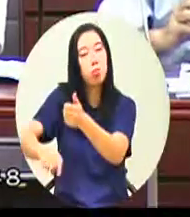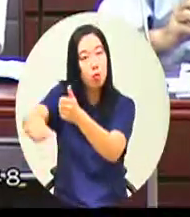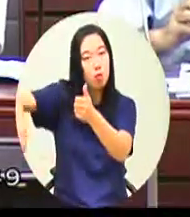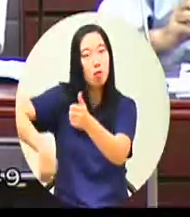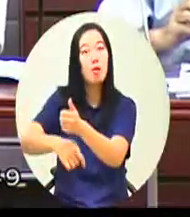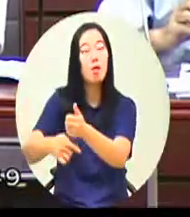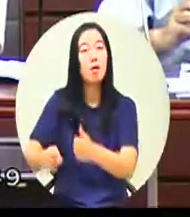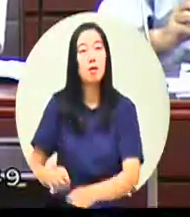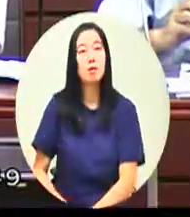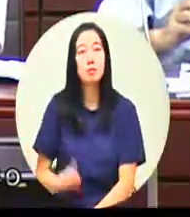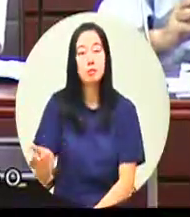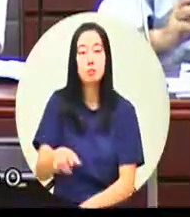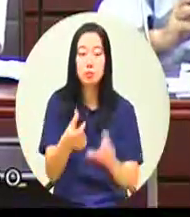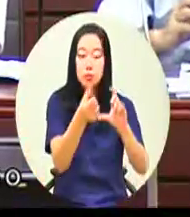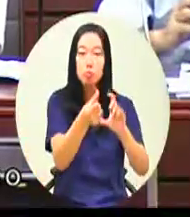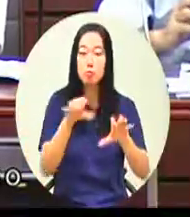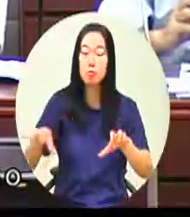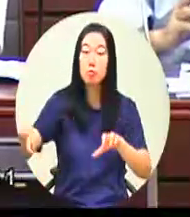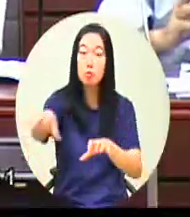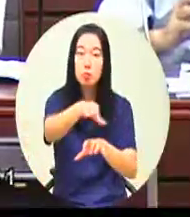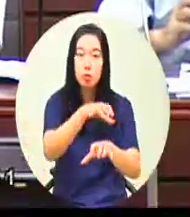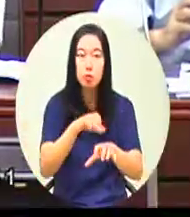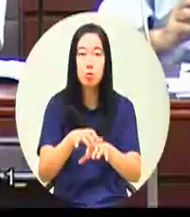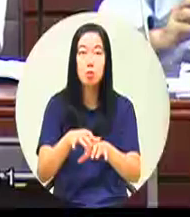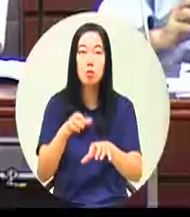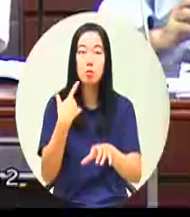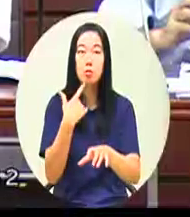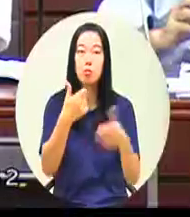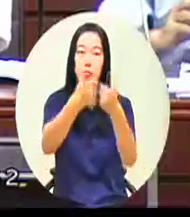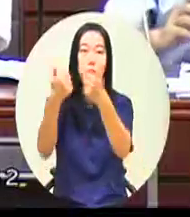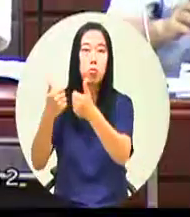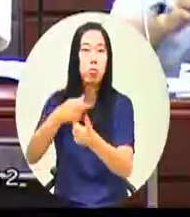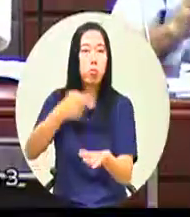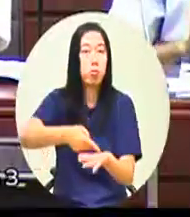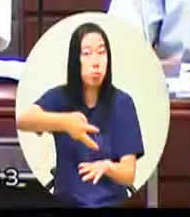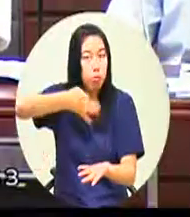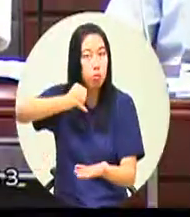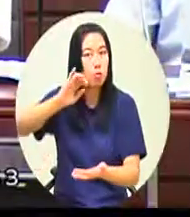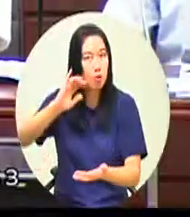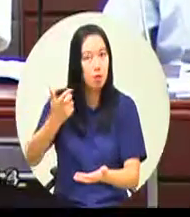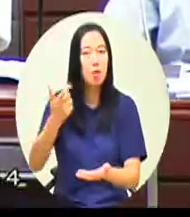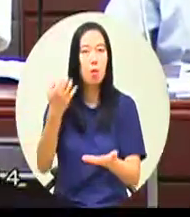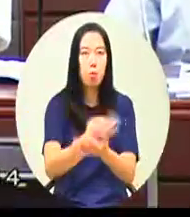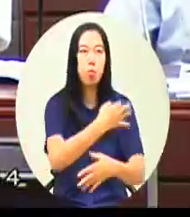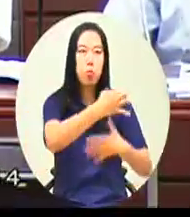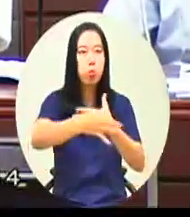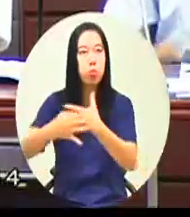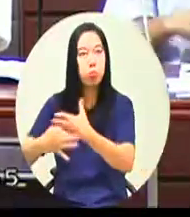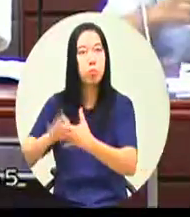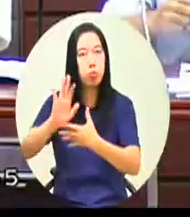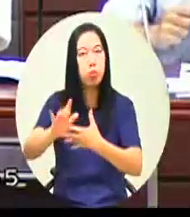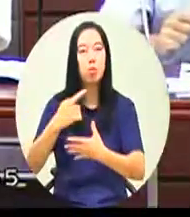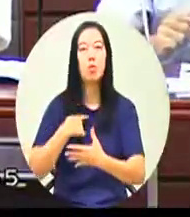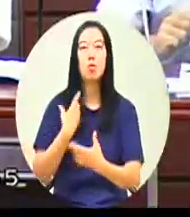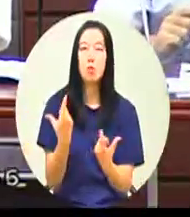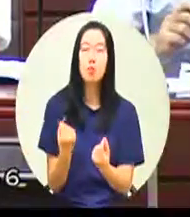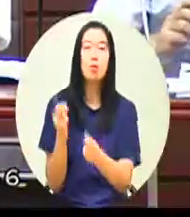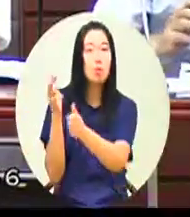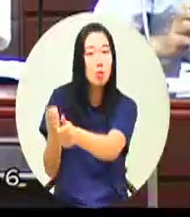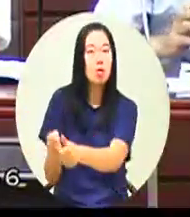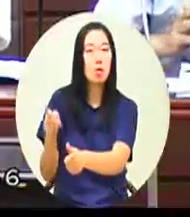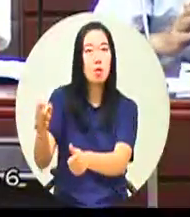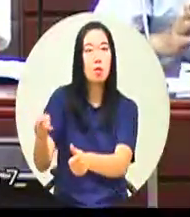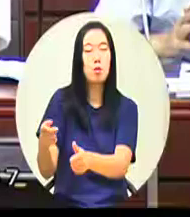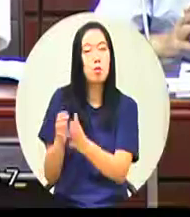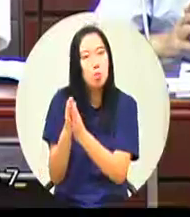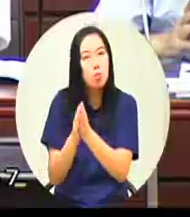请按诶国库公所哦，当然已经开过几落遍会啊，不过还佫有不足的所在呢。我两个要求我拜